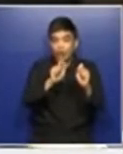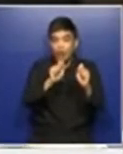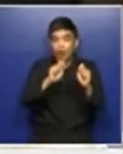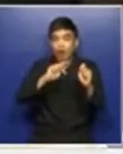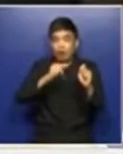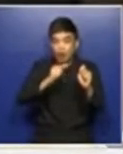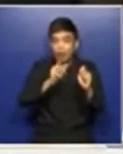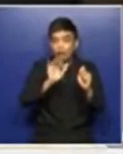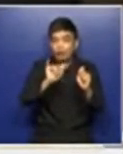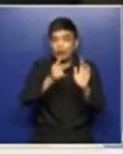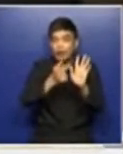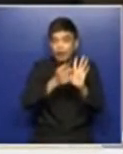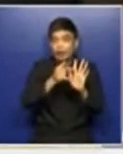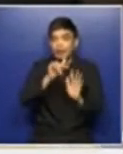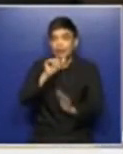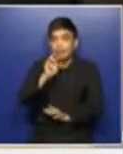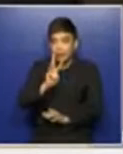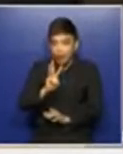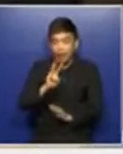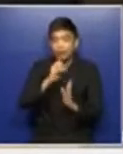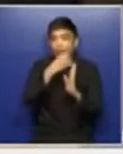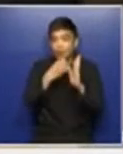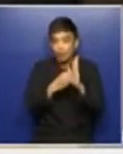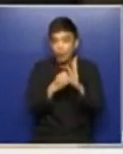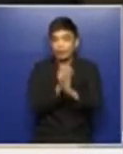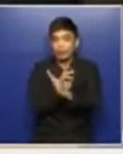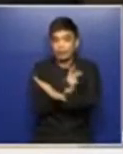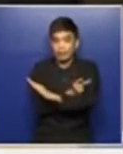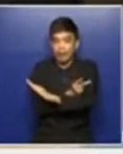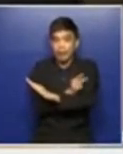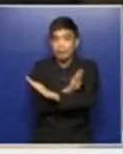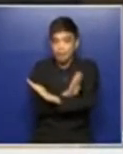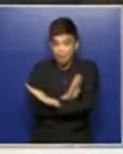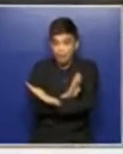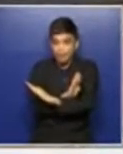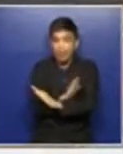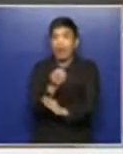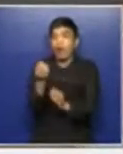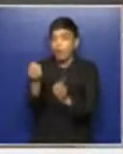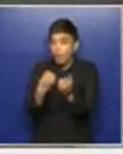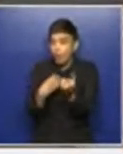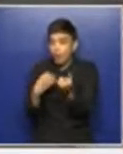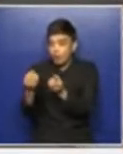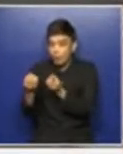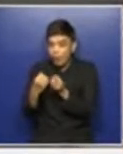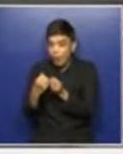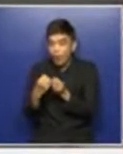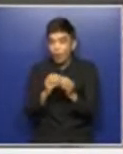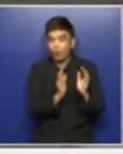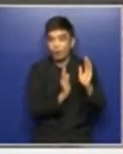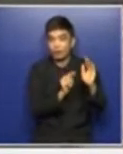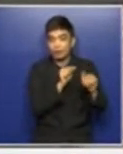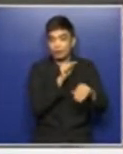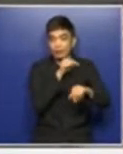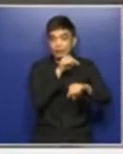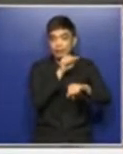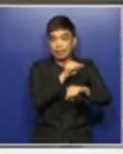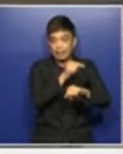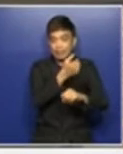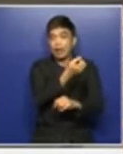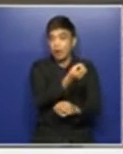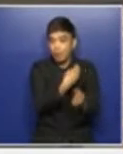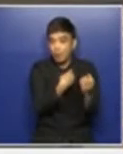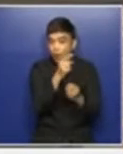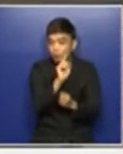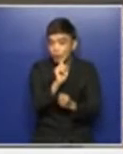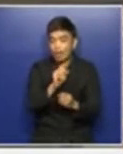จังหวัดกระบี่ชาวบ้านผ่านนายวสินทร์สิริเกียรติกุลอดีตผู้สมัครพรรคเสรีรวมไทยเขต1ชาวบ้าน